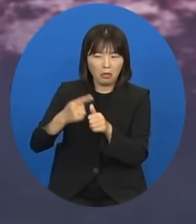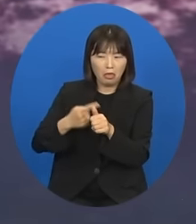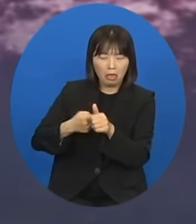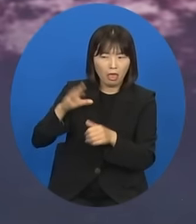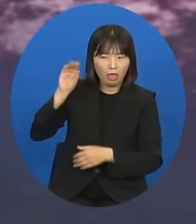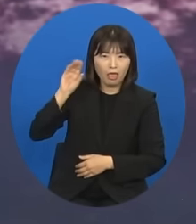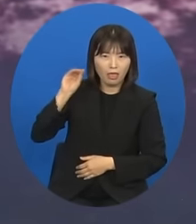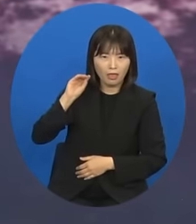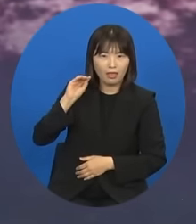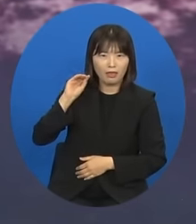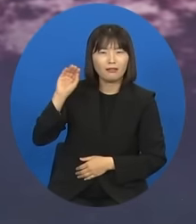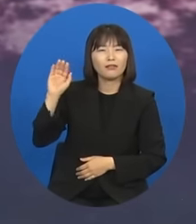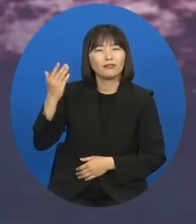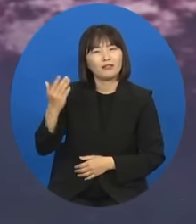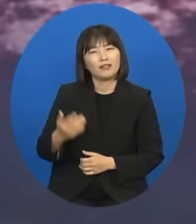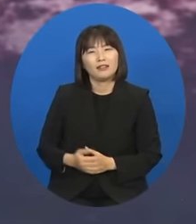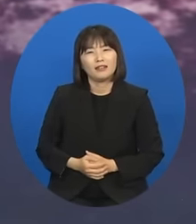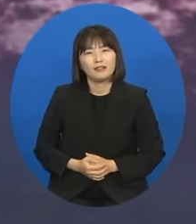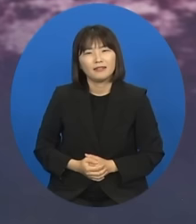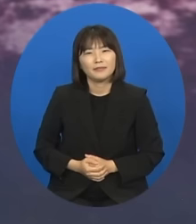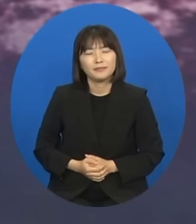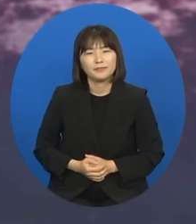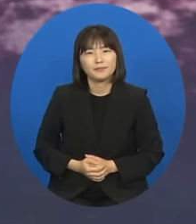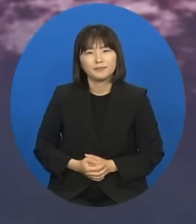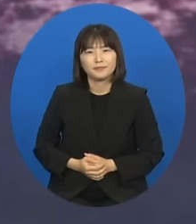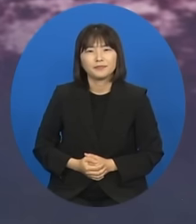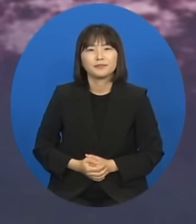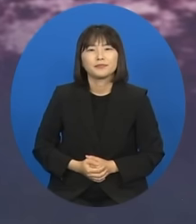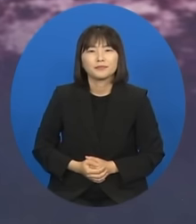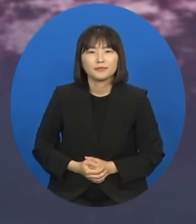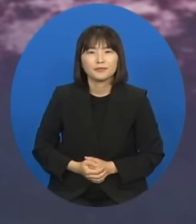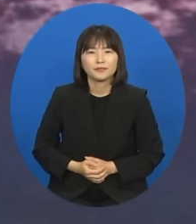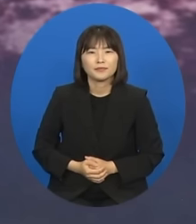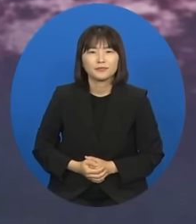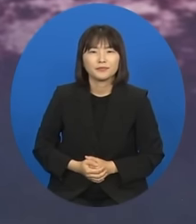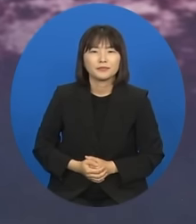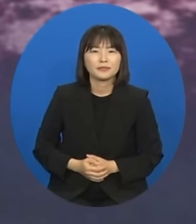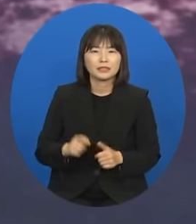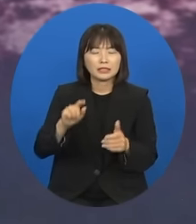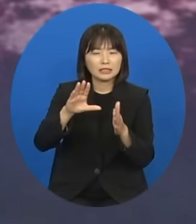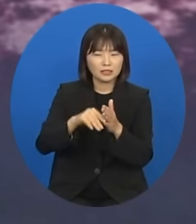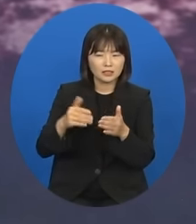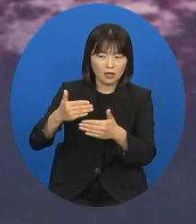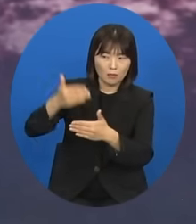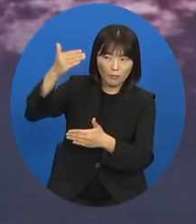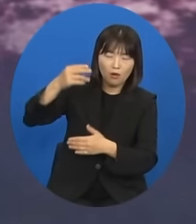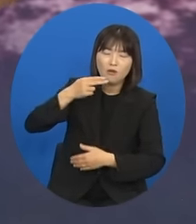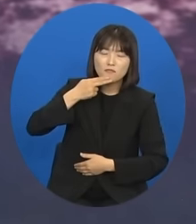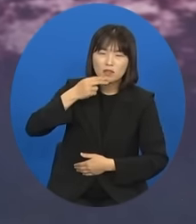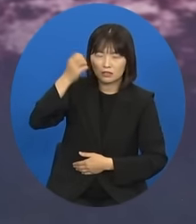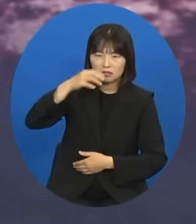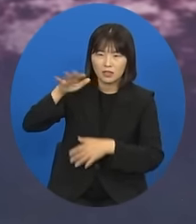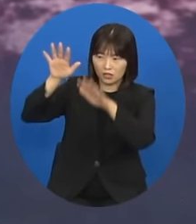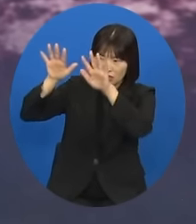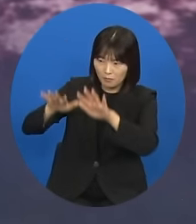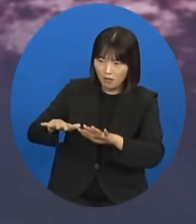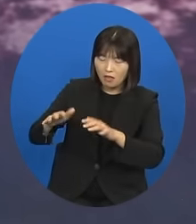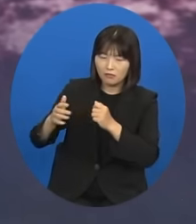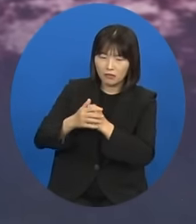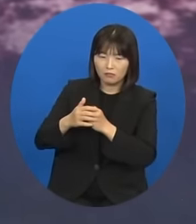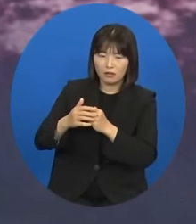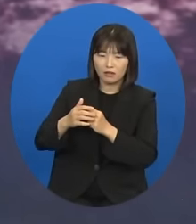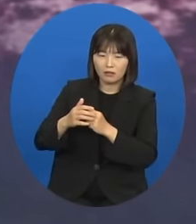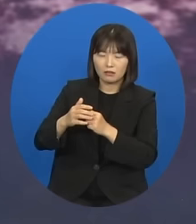거야 이러면서 아내가 다 듣는 거죠 그 당시에 뭐 벽이 없으니까 당연히 천막이 뭐 들리는 것은